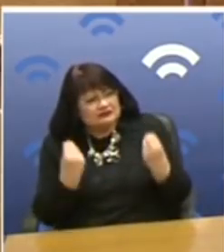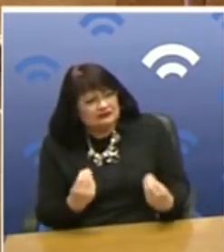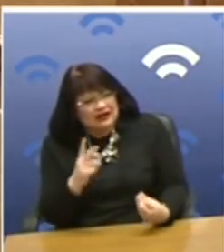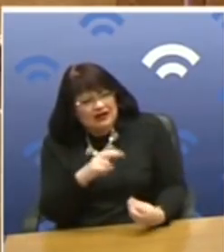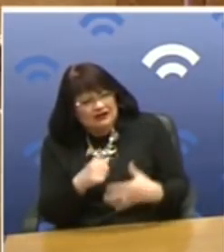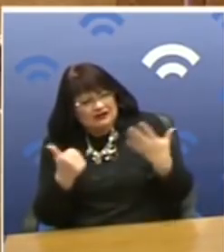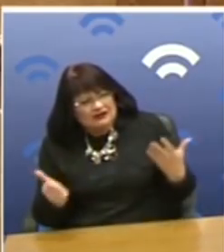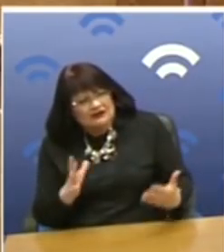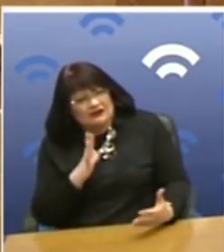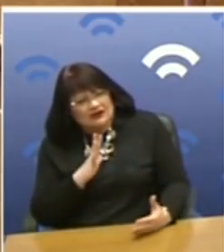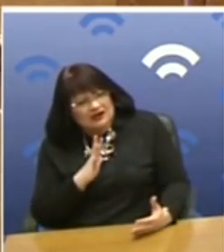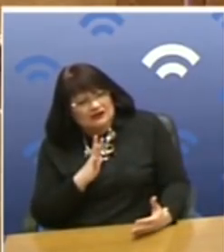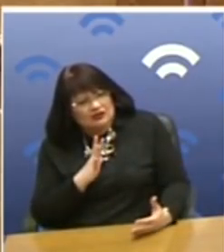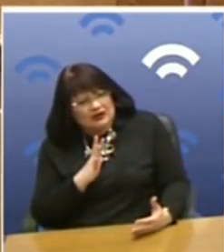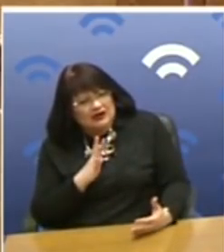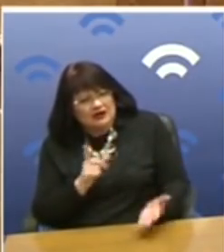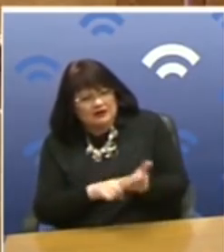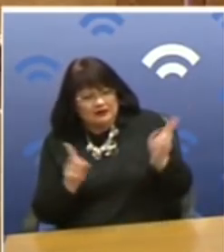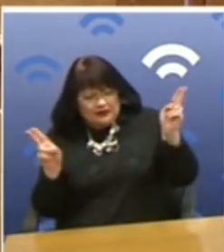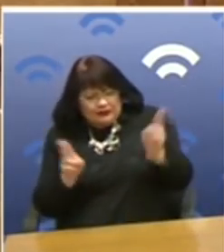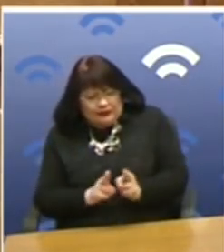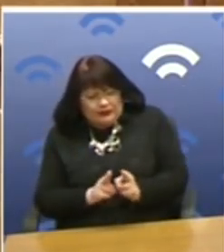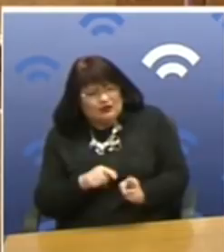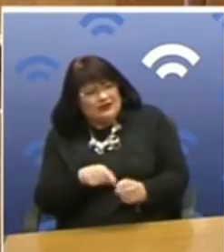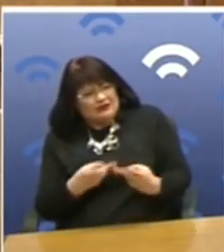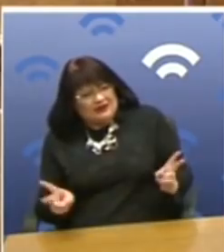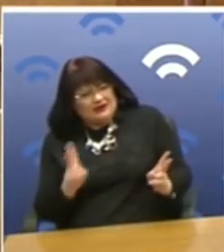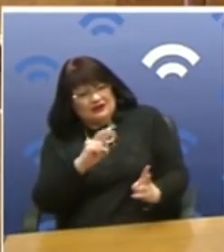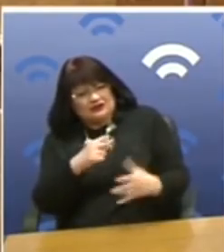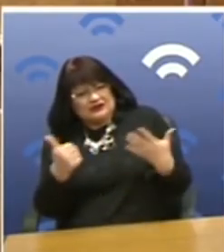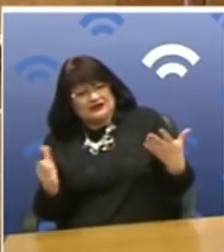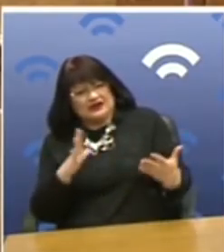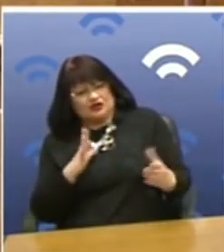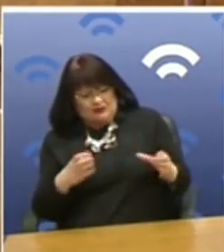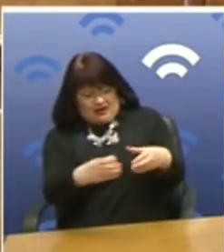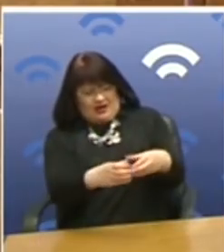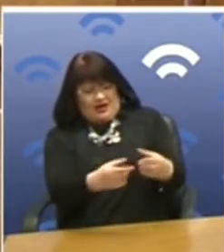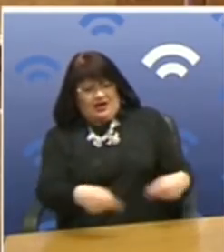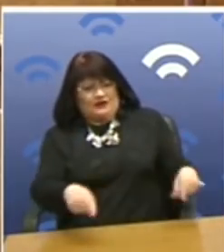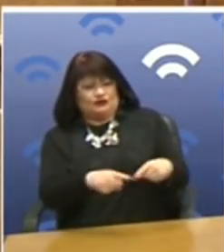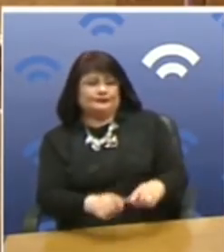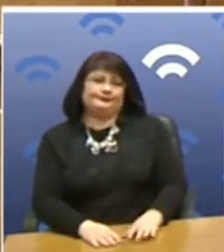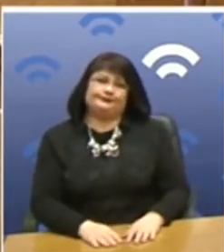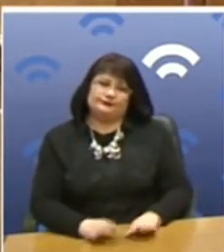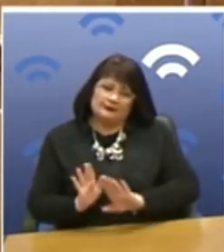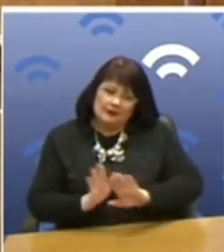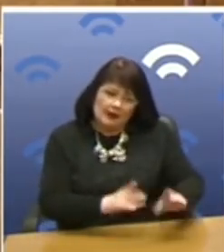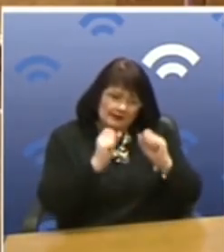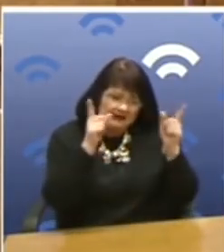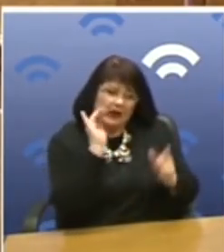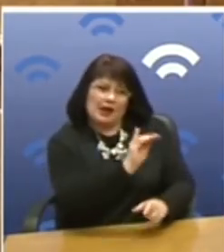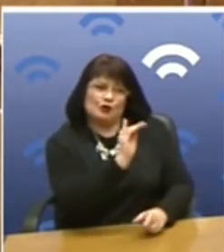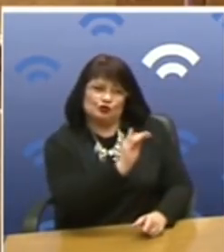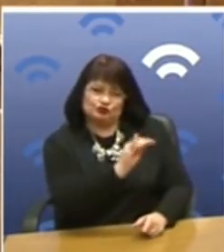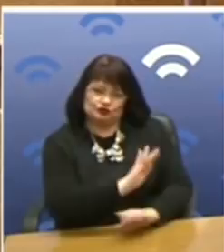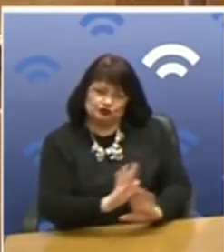26 άτομα αντί να τα μειώνει. Σας λέμε καθαρά, Αφήστε επιτέλους στην άκρη αυτή